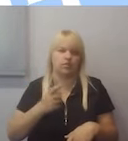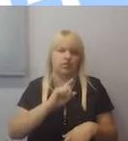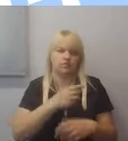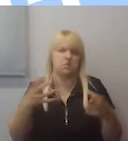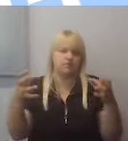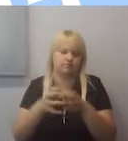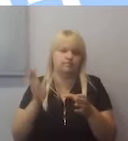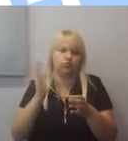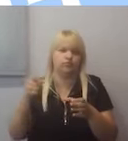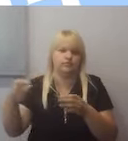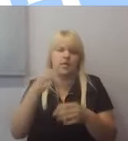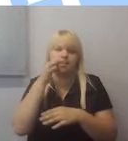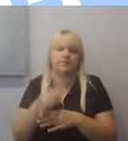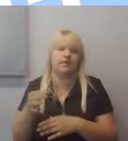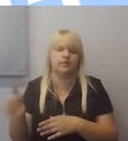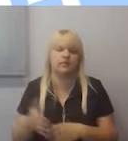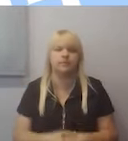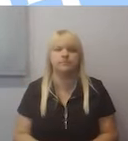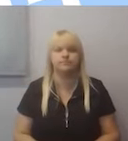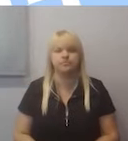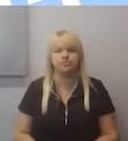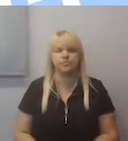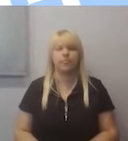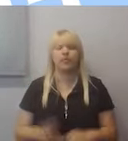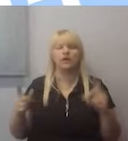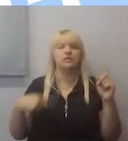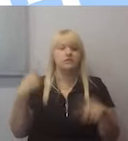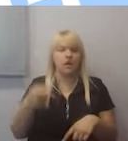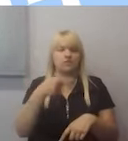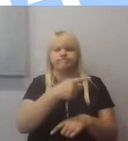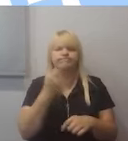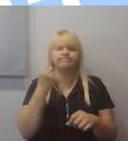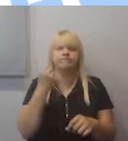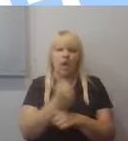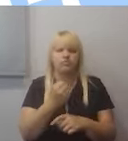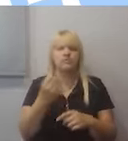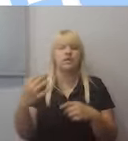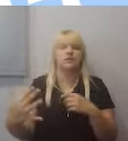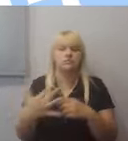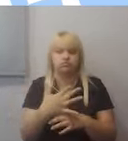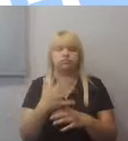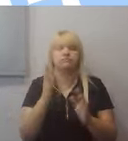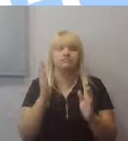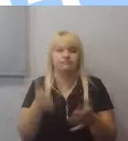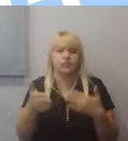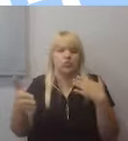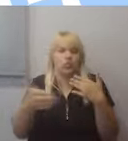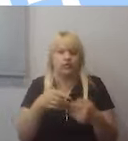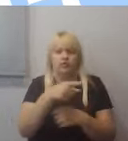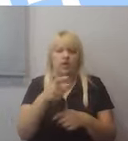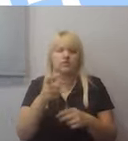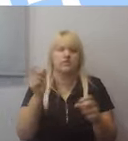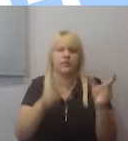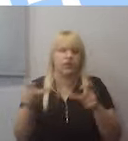tad tālāk kad ir šāds te apdraudājums konstatēts tiek sasaukta civilās aizsardzības komisija